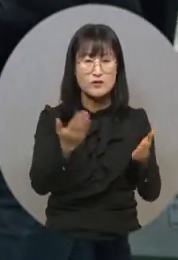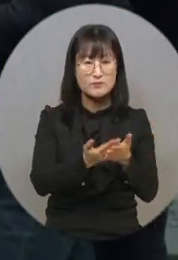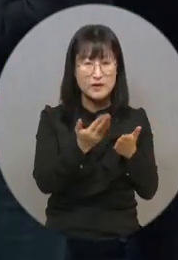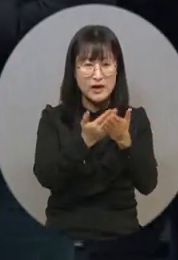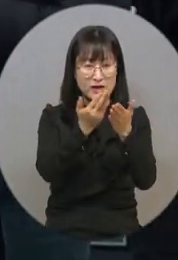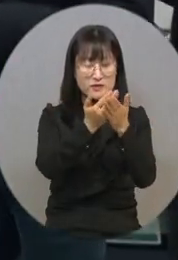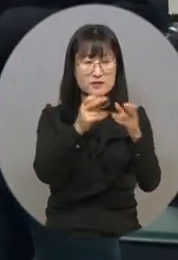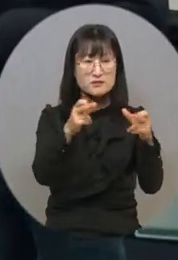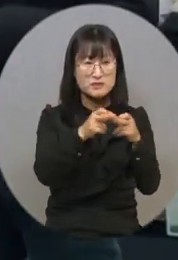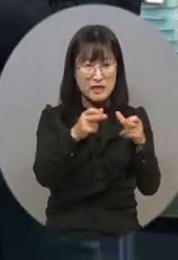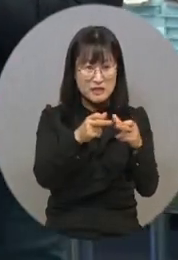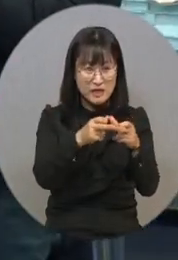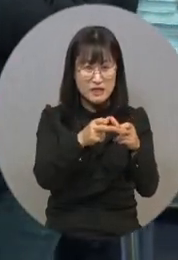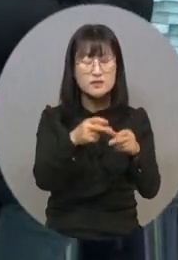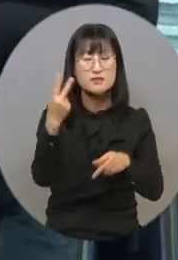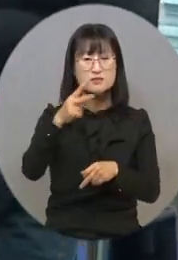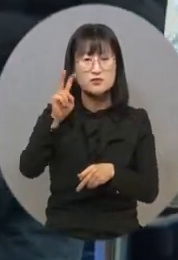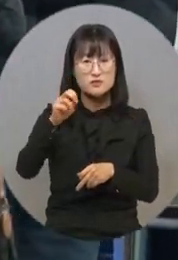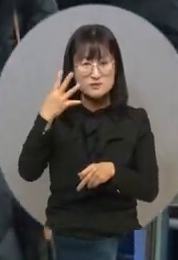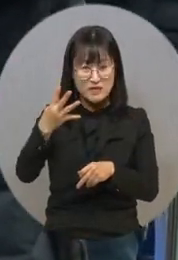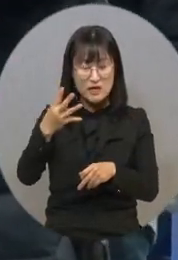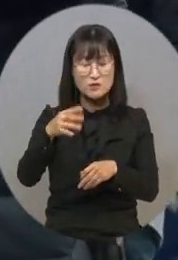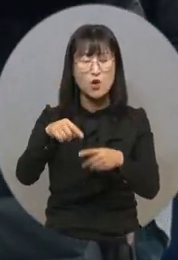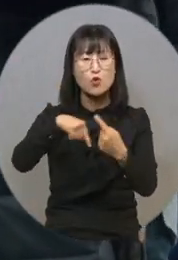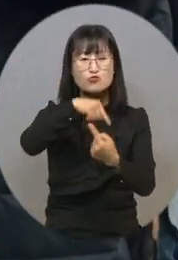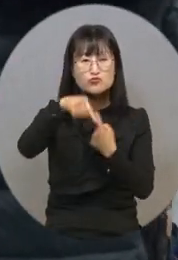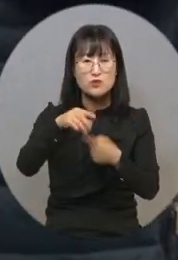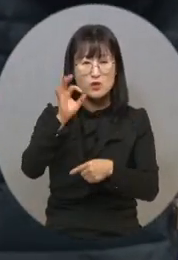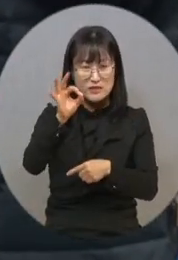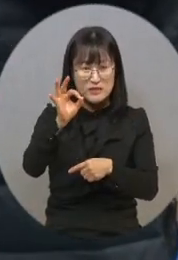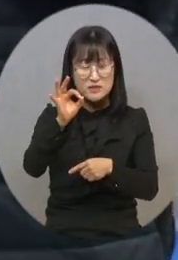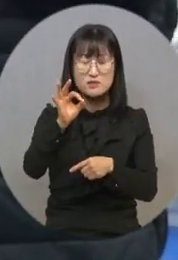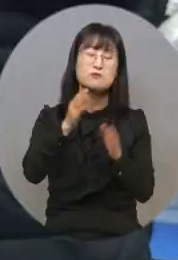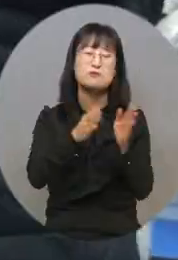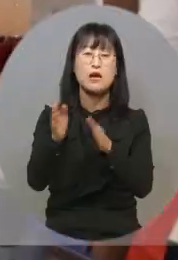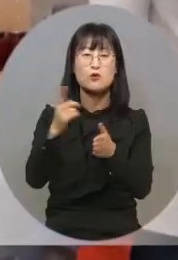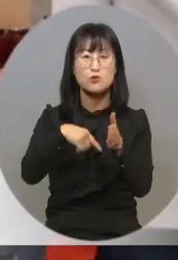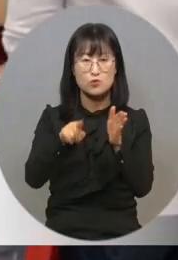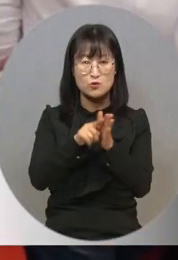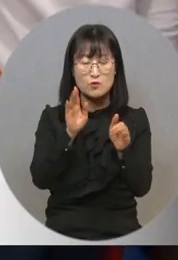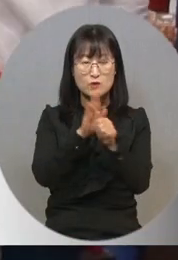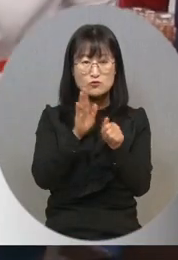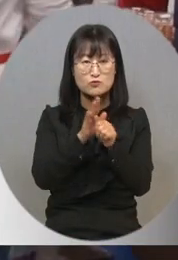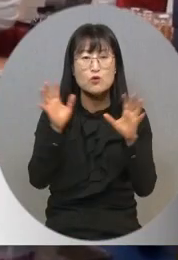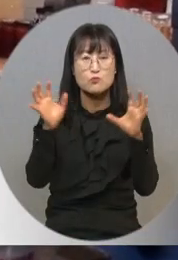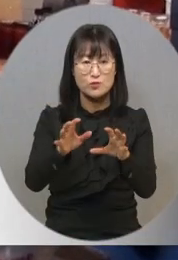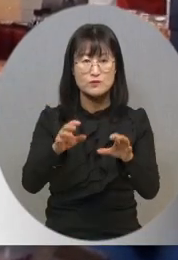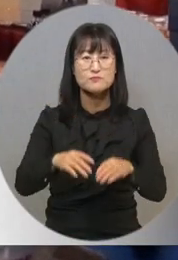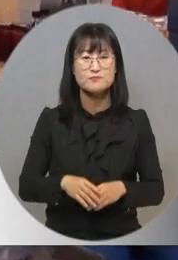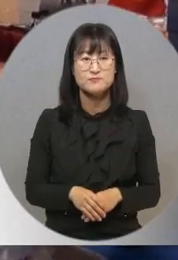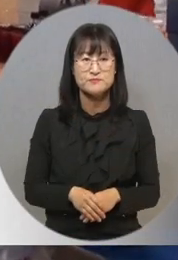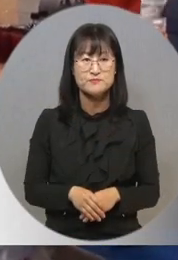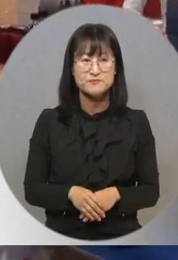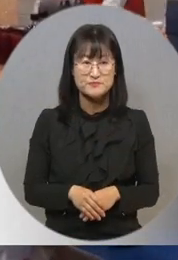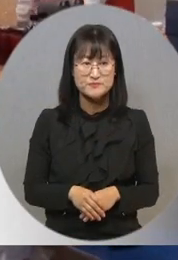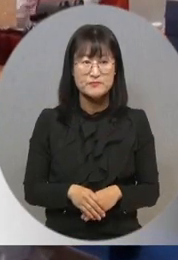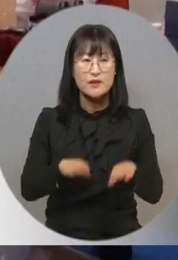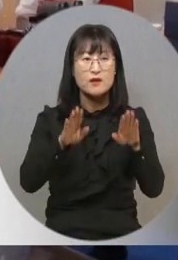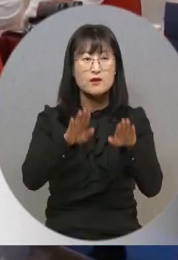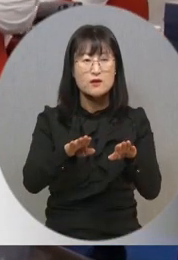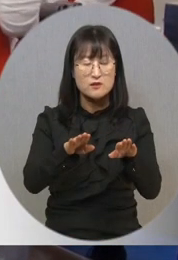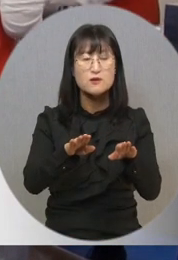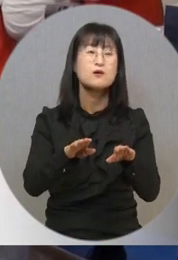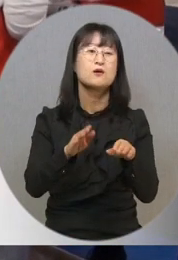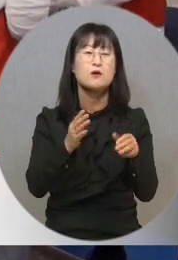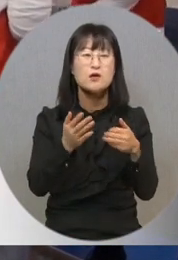성인발달장애인주간활동서비스센터에서 2024년도 운영기금 마련을 위한 후원마당을 열었습니다. 저희는 지원을 받지